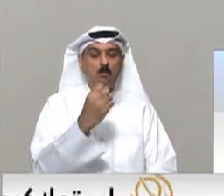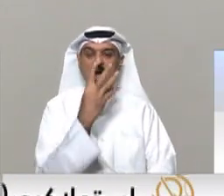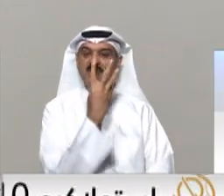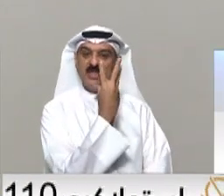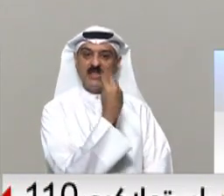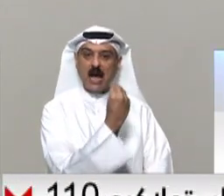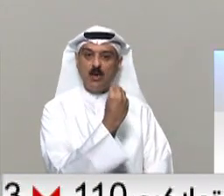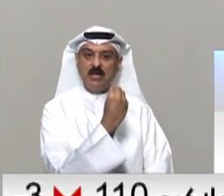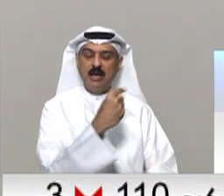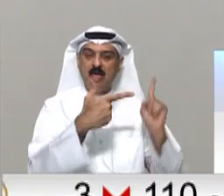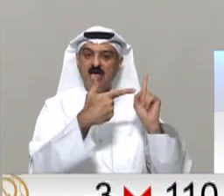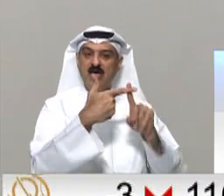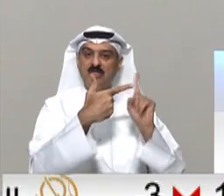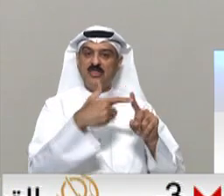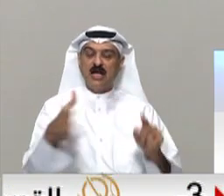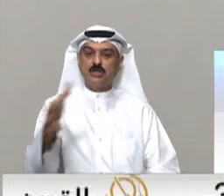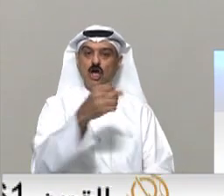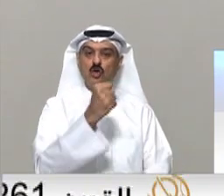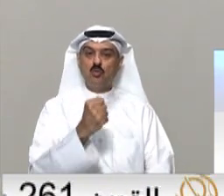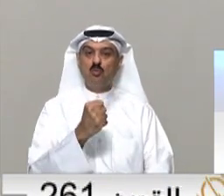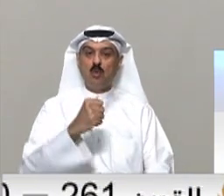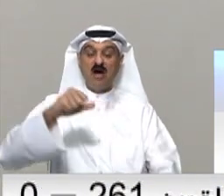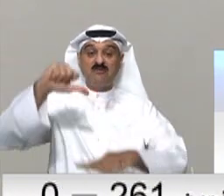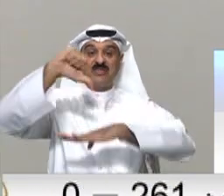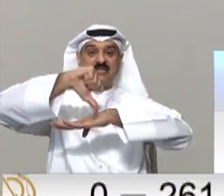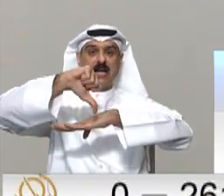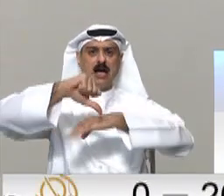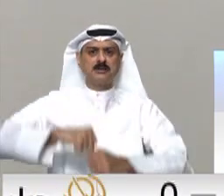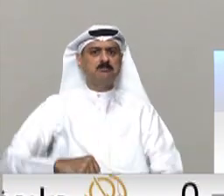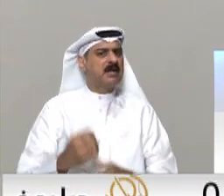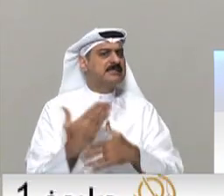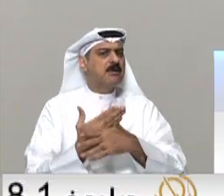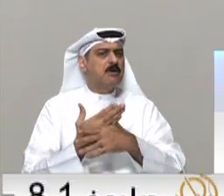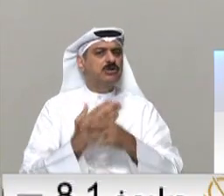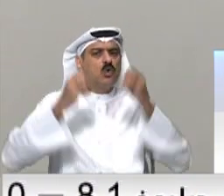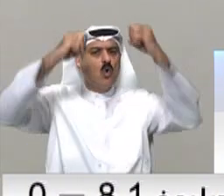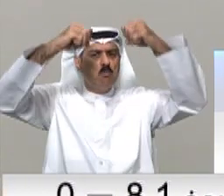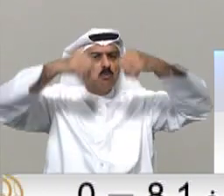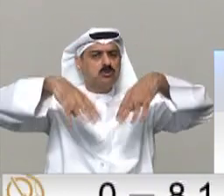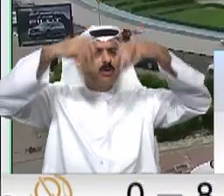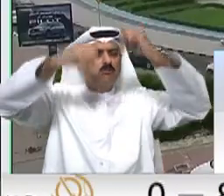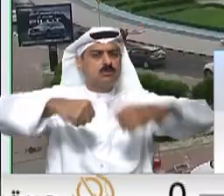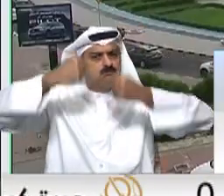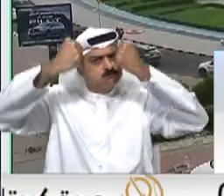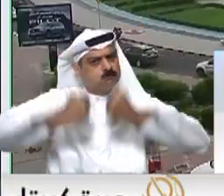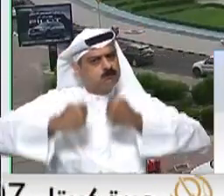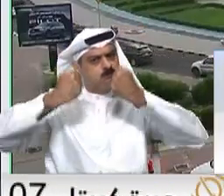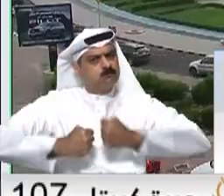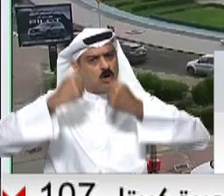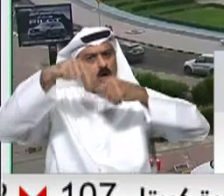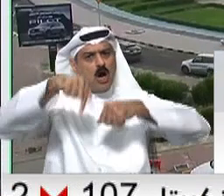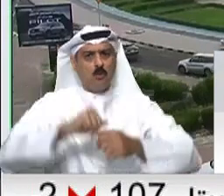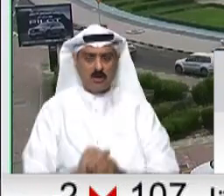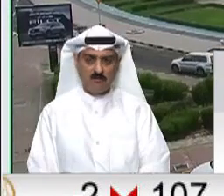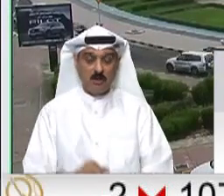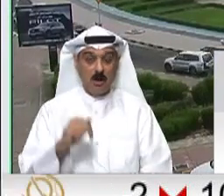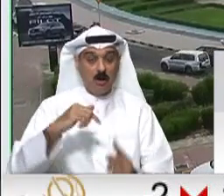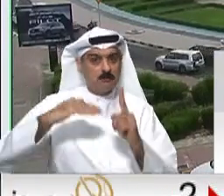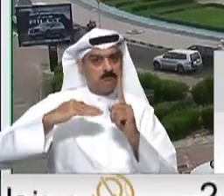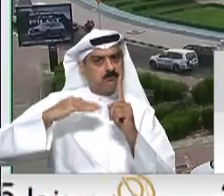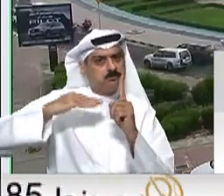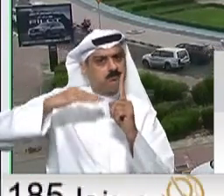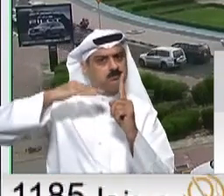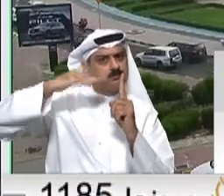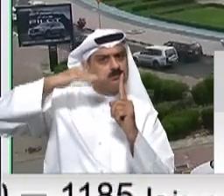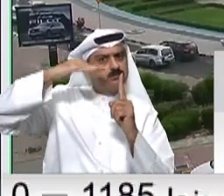ومحافظة العاصمة. كانت غزارة هطول الأمطار كبيرة جدا، تجاوزت